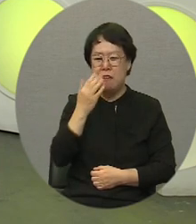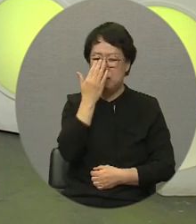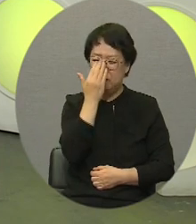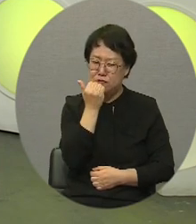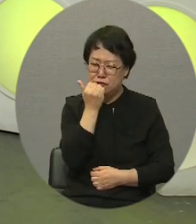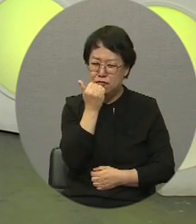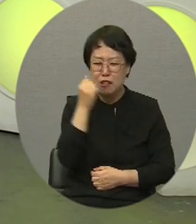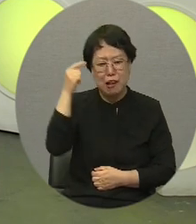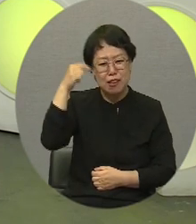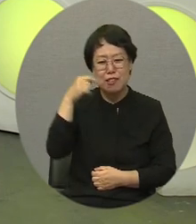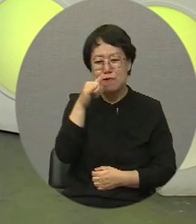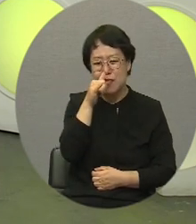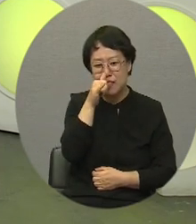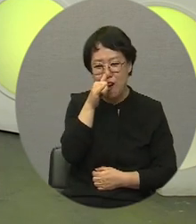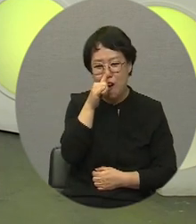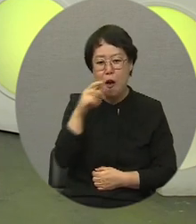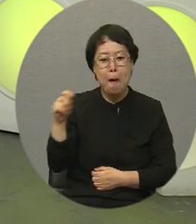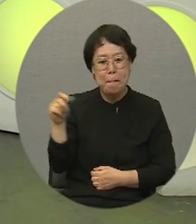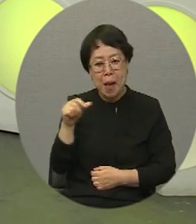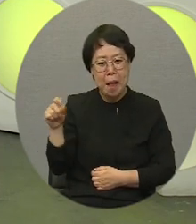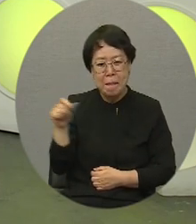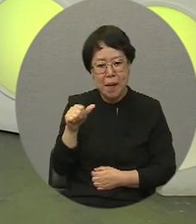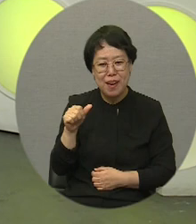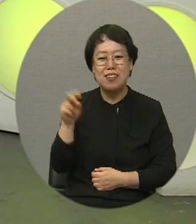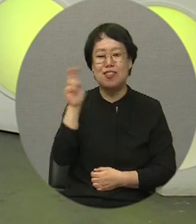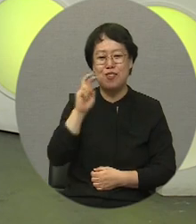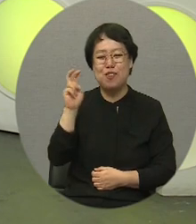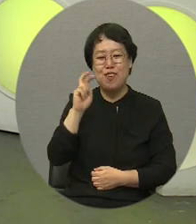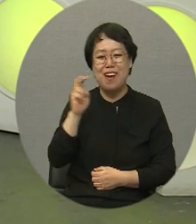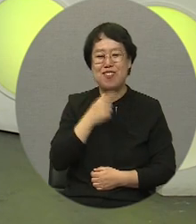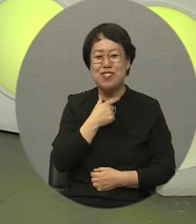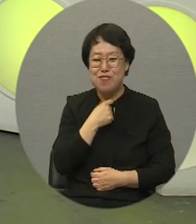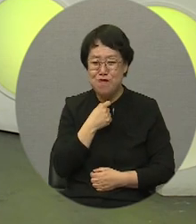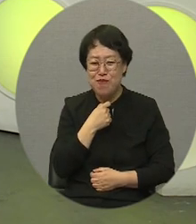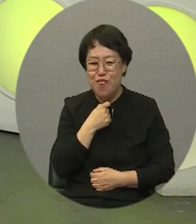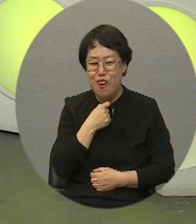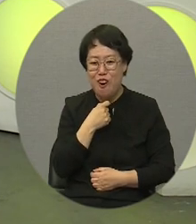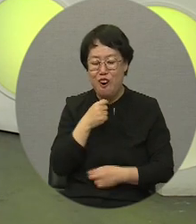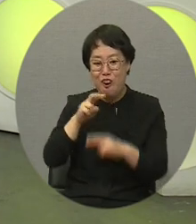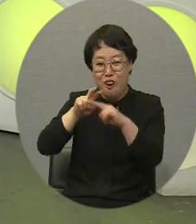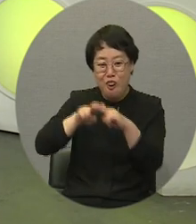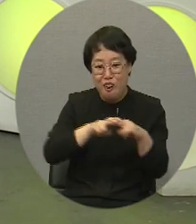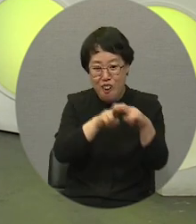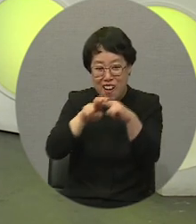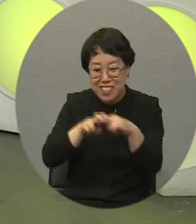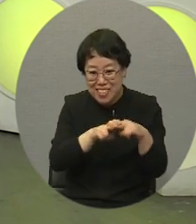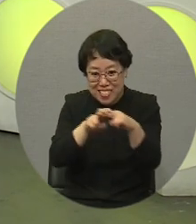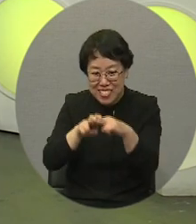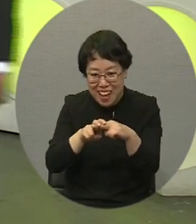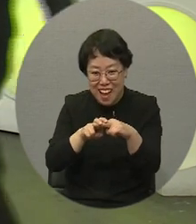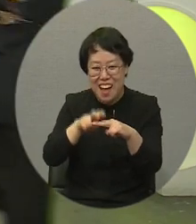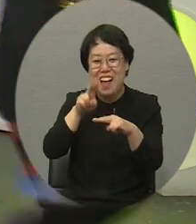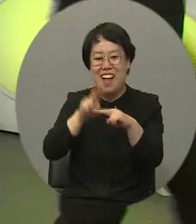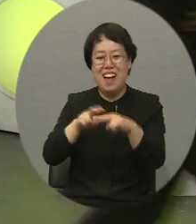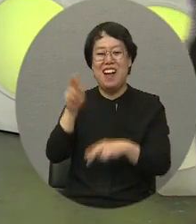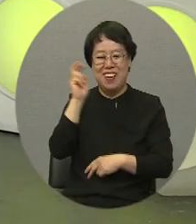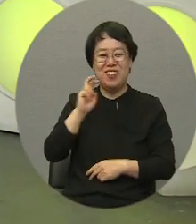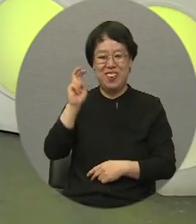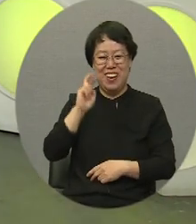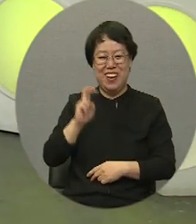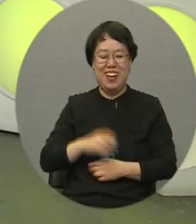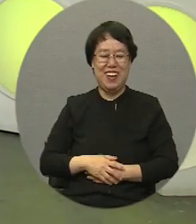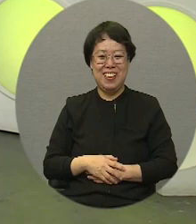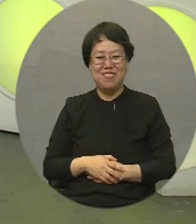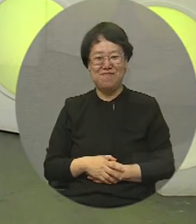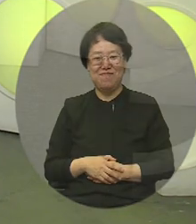그렇죠. 좀 빠른 걸로 빠른 노래로 가겠습니다. 회전의자에 여러분께 앉혀드리겠습니다. 청해보겠습니다.